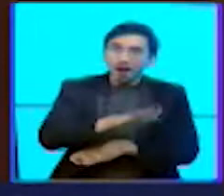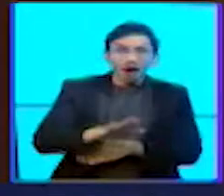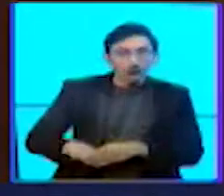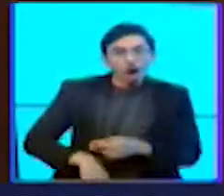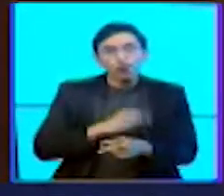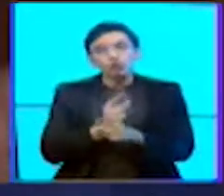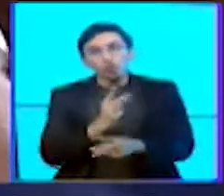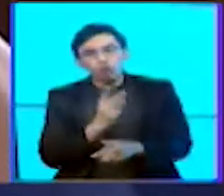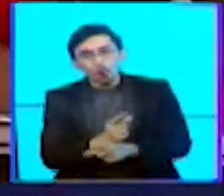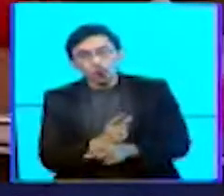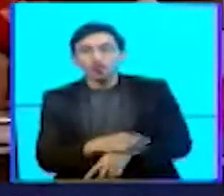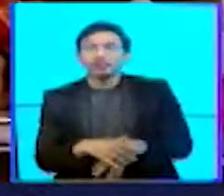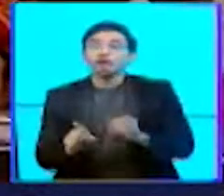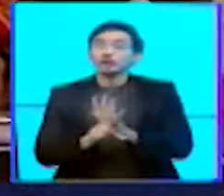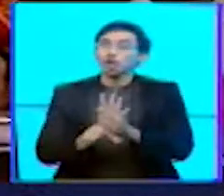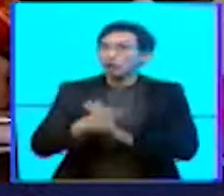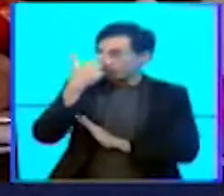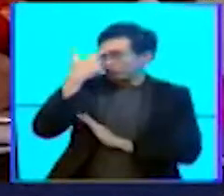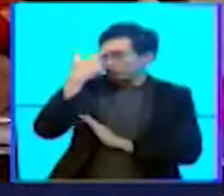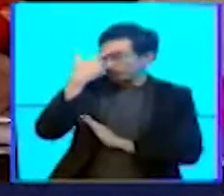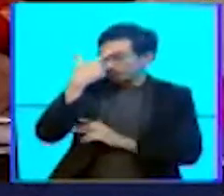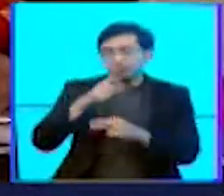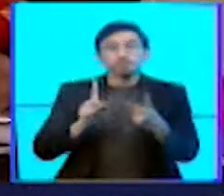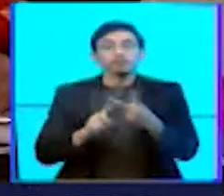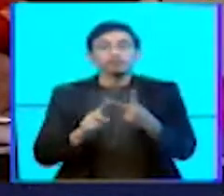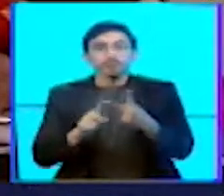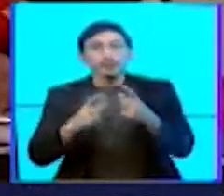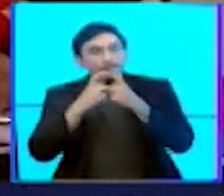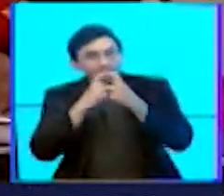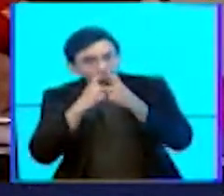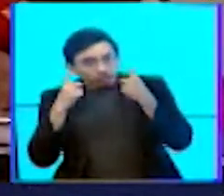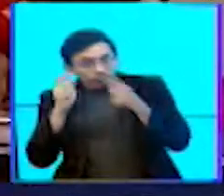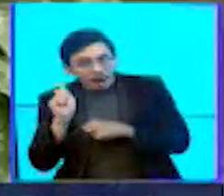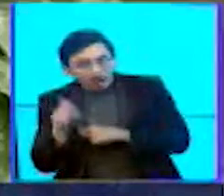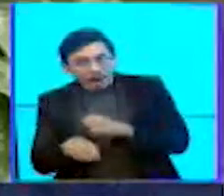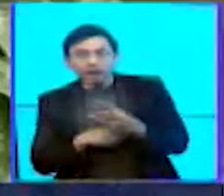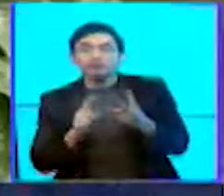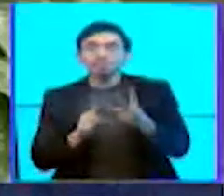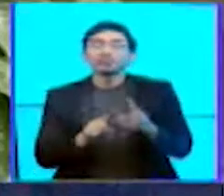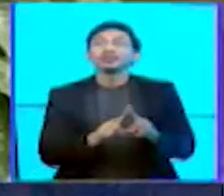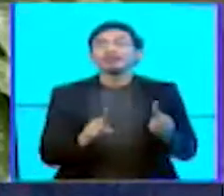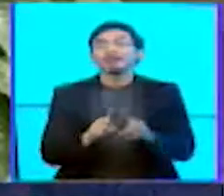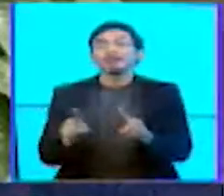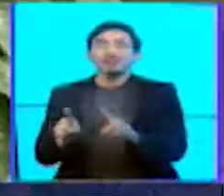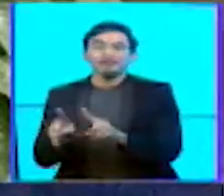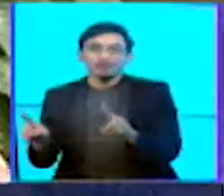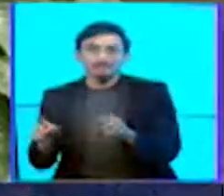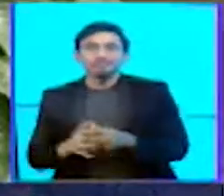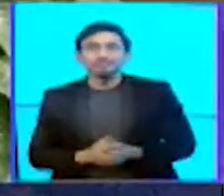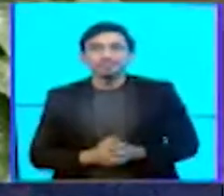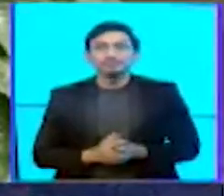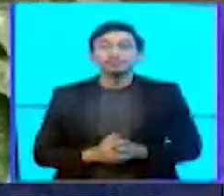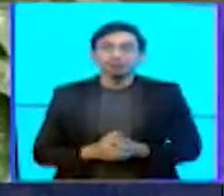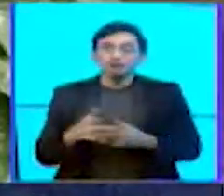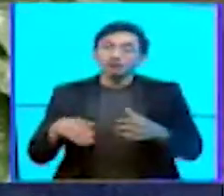seperti pengecekan suhu badan dan juga selalu dihimbau untuk selalu memakai masker penjagaan jarak aman di dalam kelas dan juga di diluar